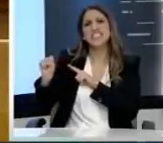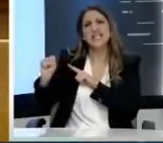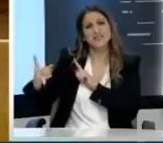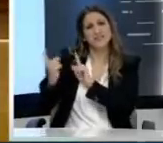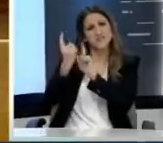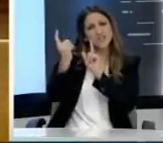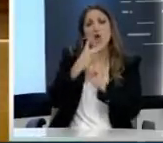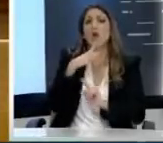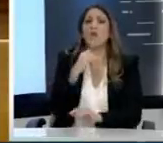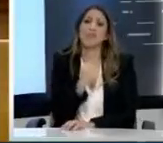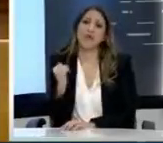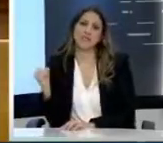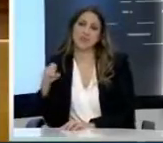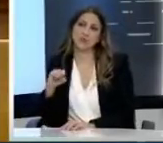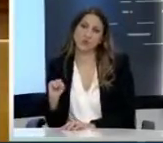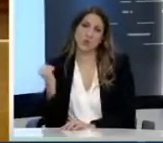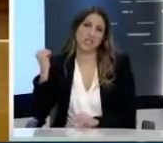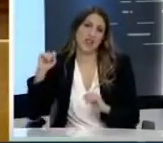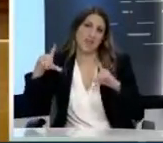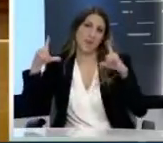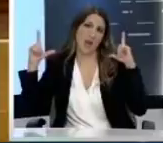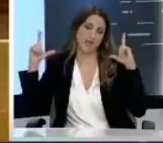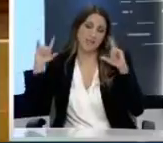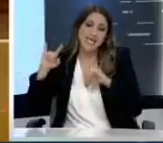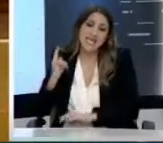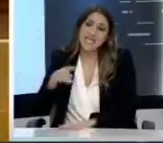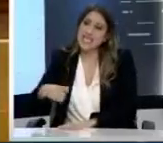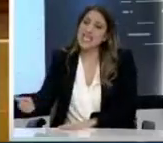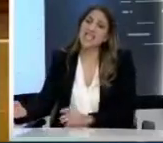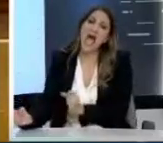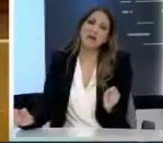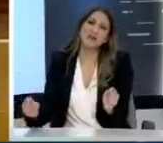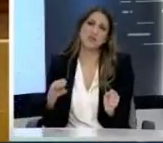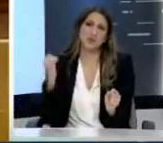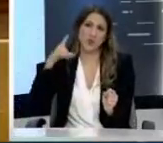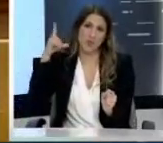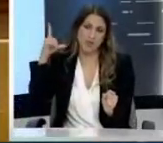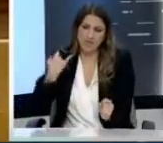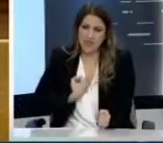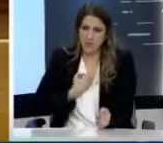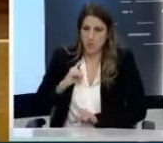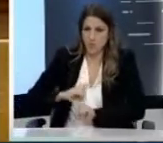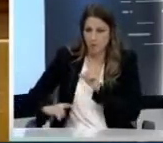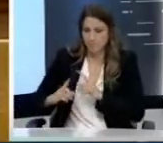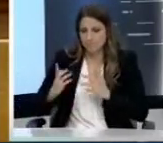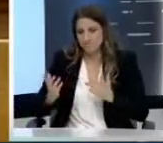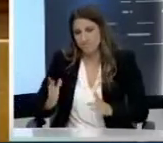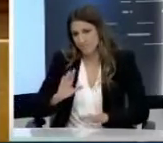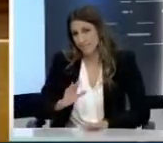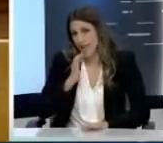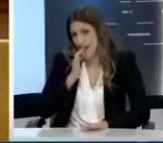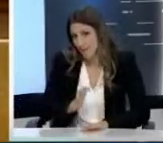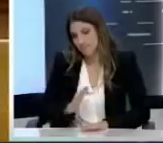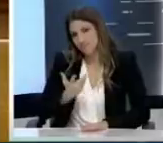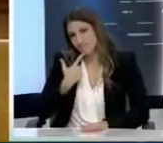γιατί αυτοί είναι δεξιοί σοσιαλδημοκράτες, ενώ οι ίδιοι είναι αριστεροί σοσιαλδημοκράτες. Να σας πω κάτι. Από